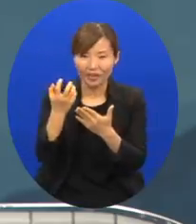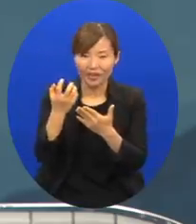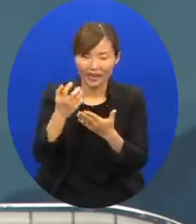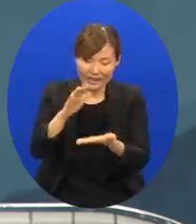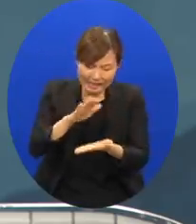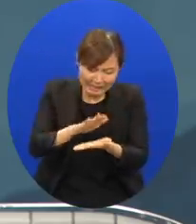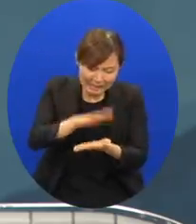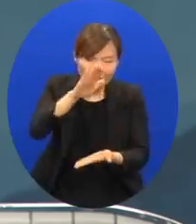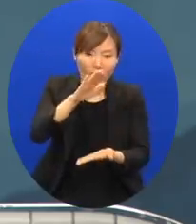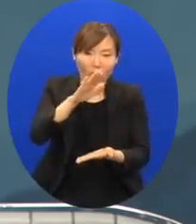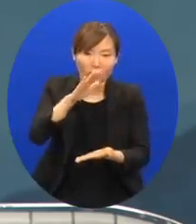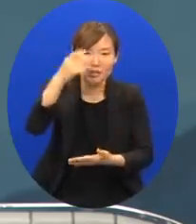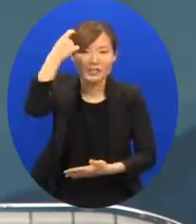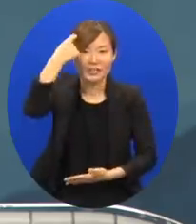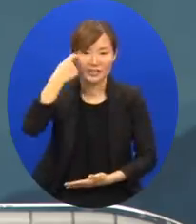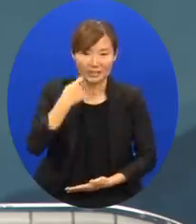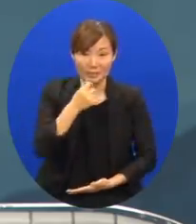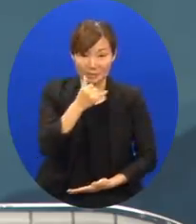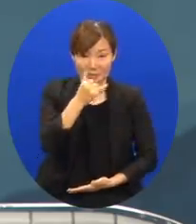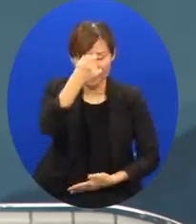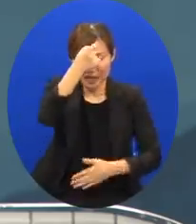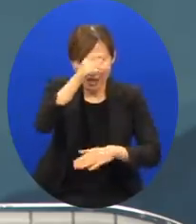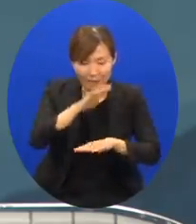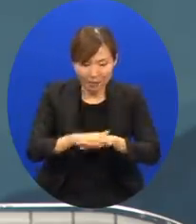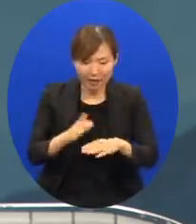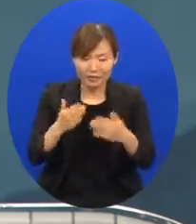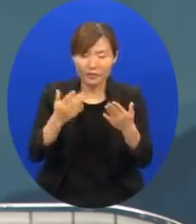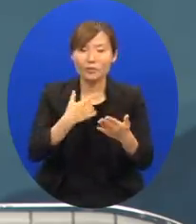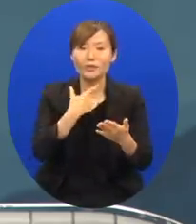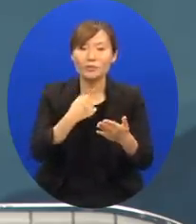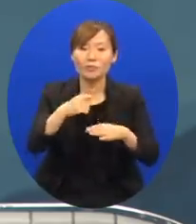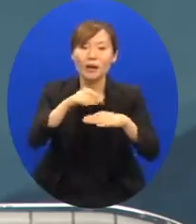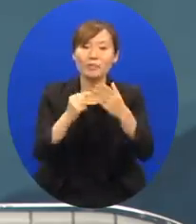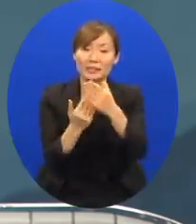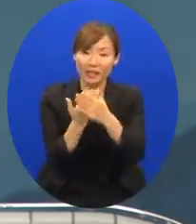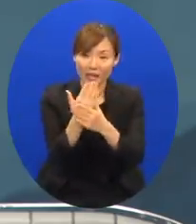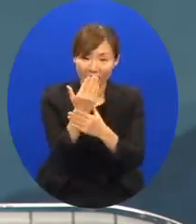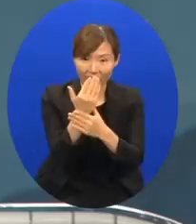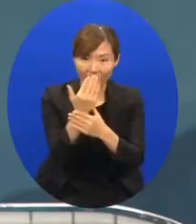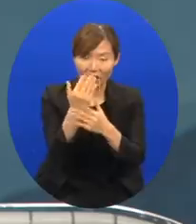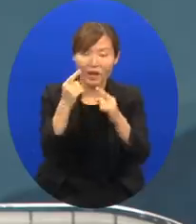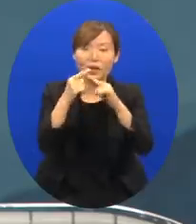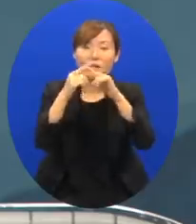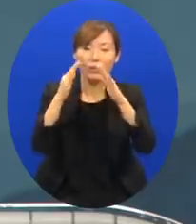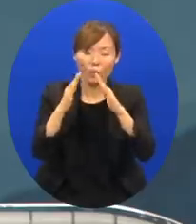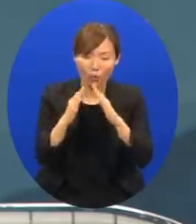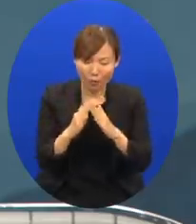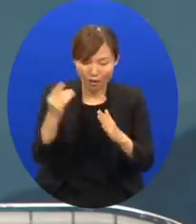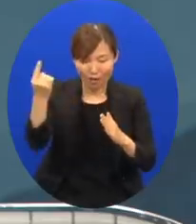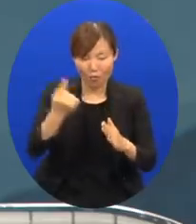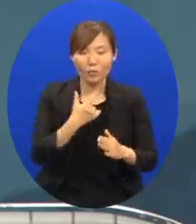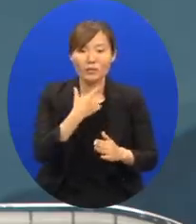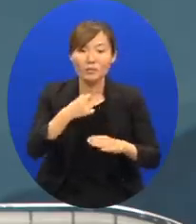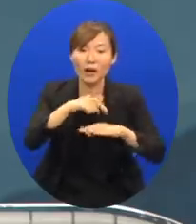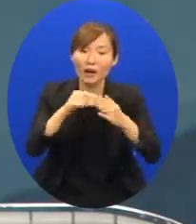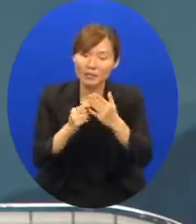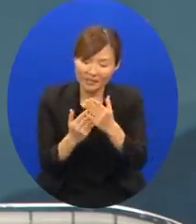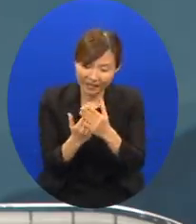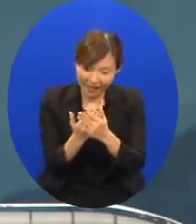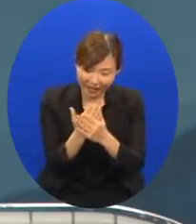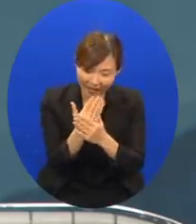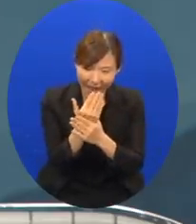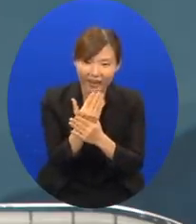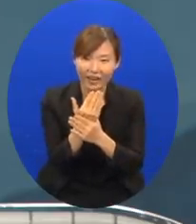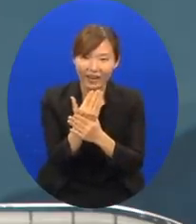느껴집니다 그래서 예배 드리고 싶은 마음도 드는 거예요 교회에 오고 싶은 마음이 그래서 드는 거예요 성령의